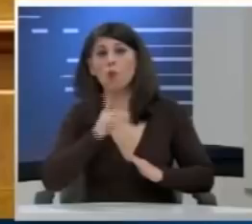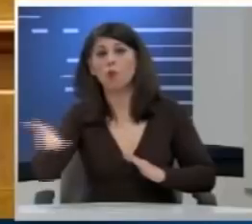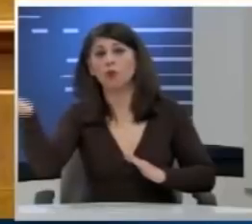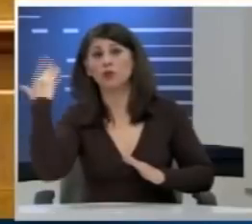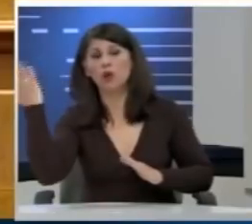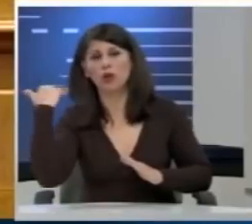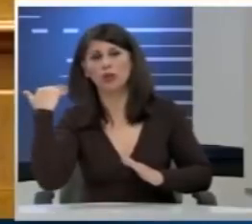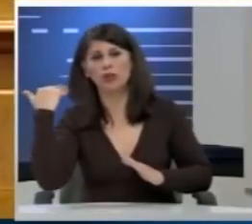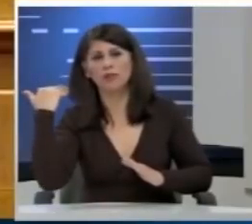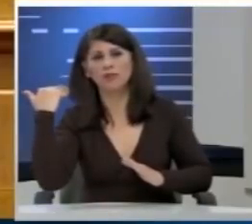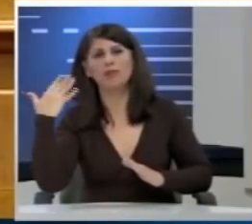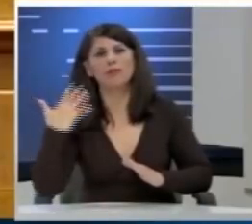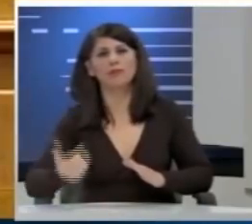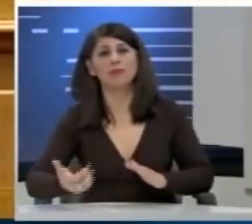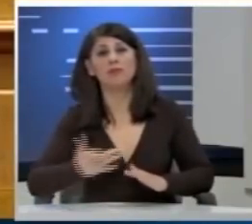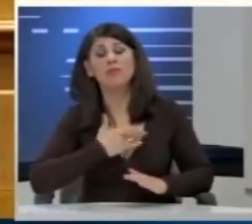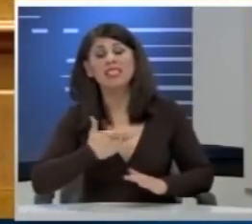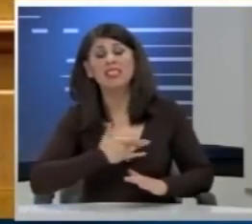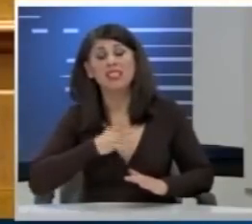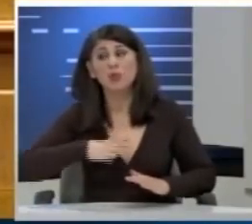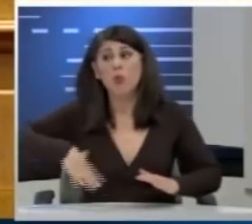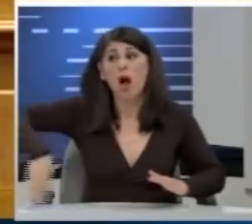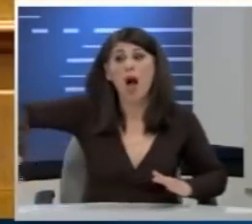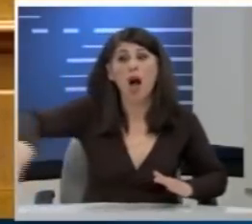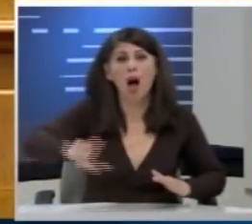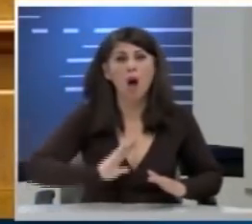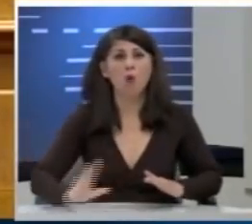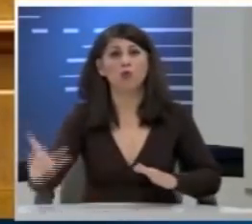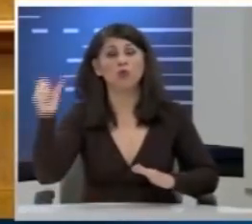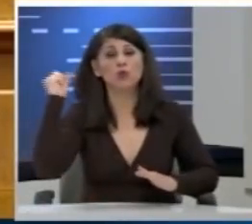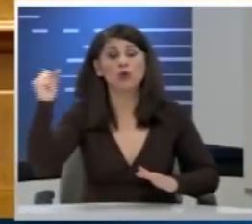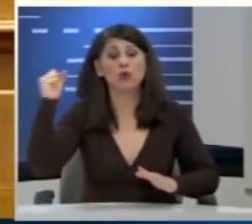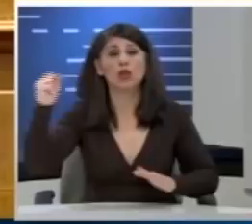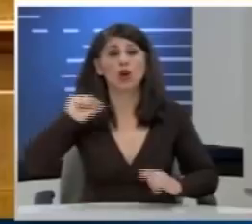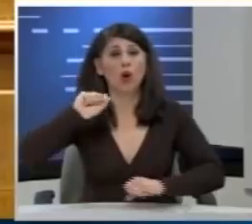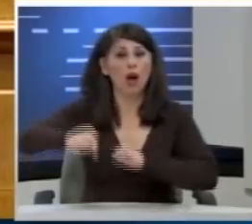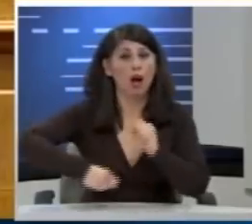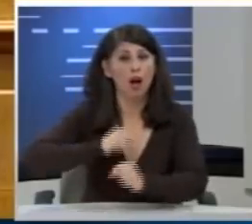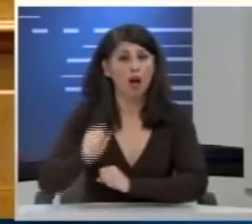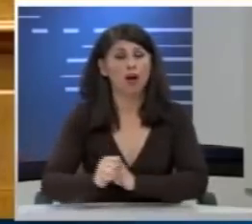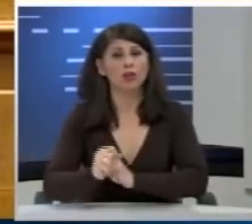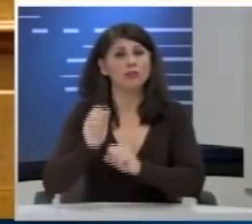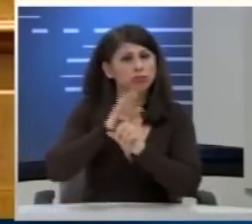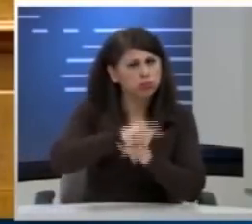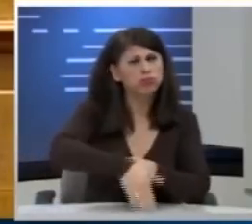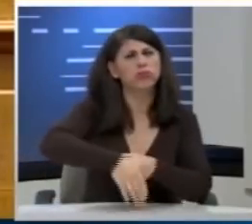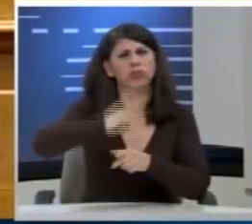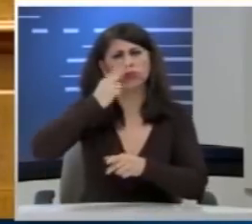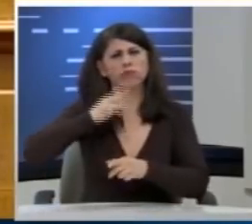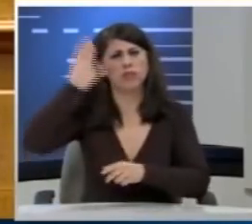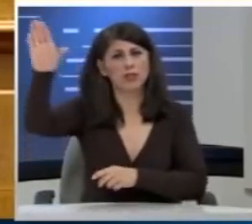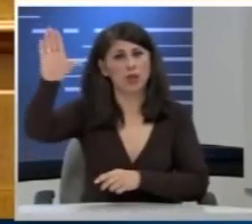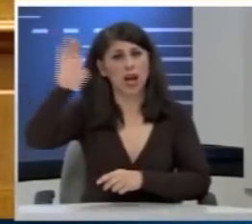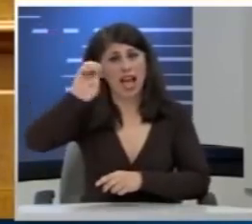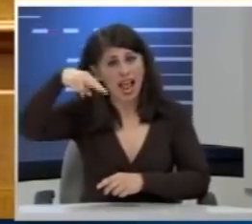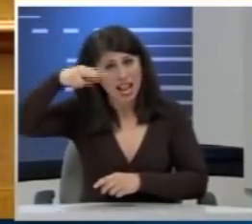τότε στάθηκε η ψυχή του λαού μας στον ηρωικό του αγώνα κατά του φασισμού με τον